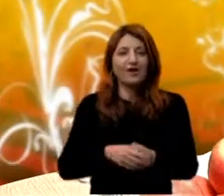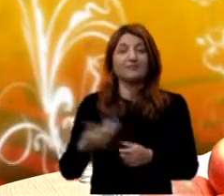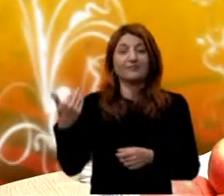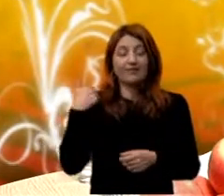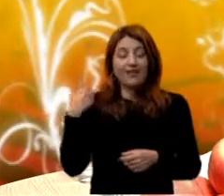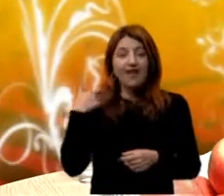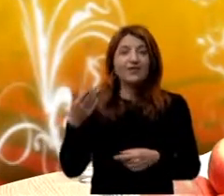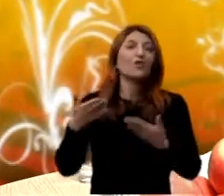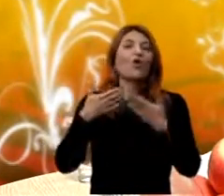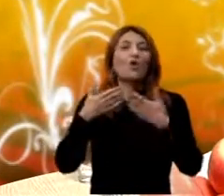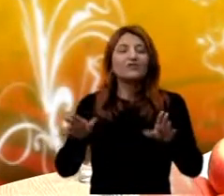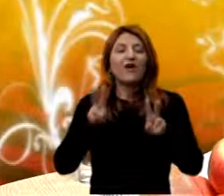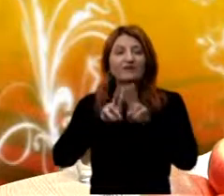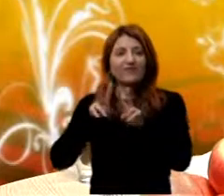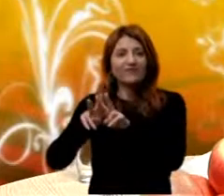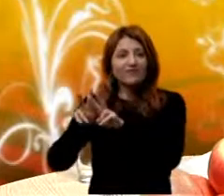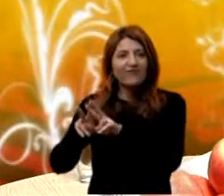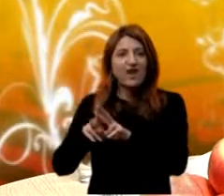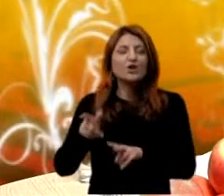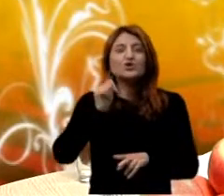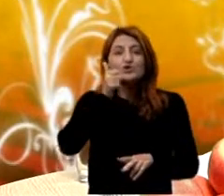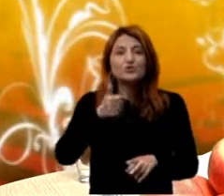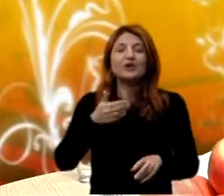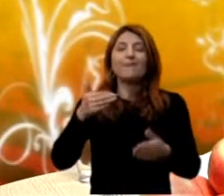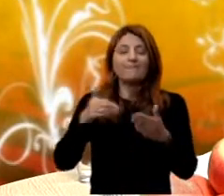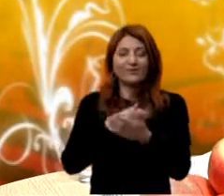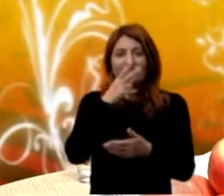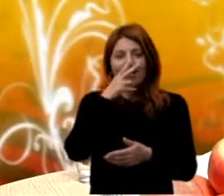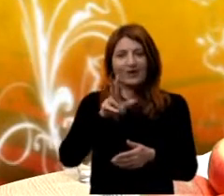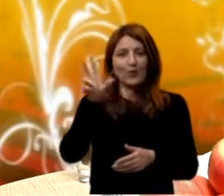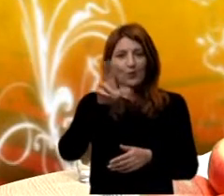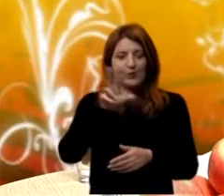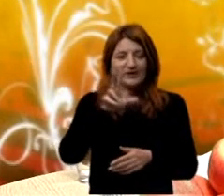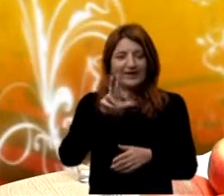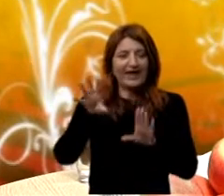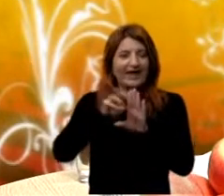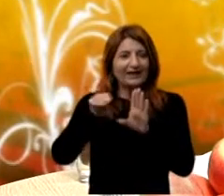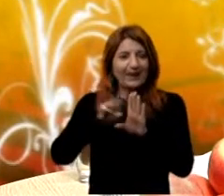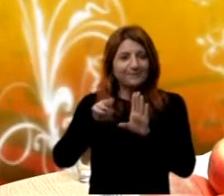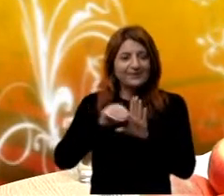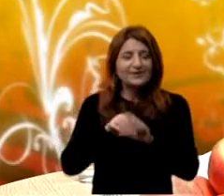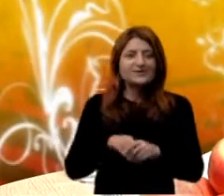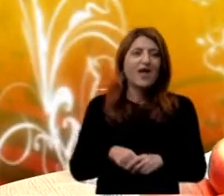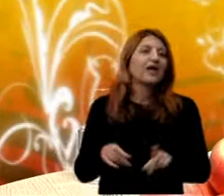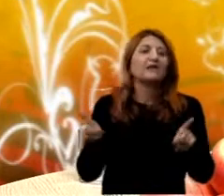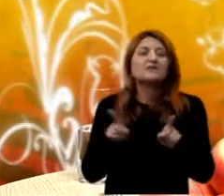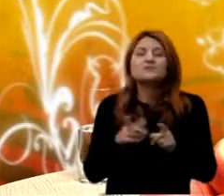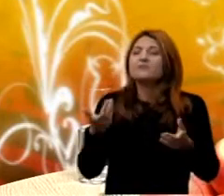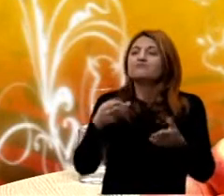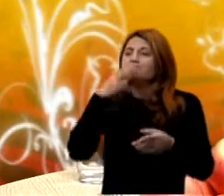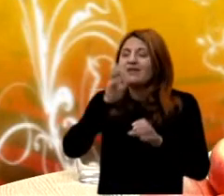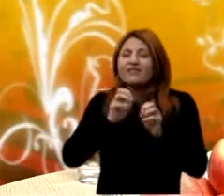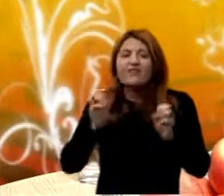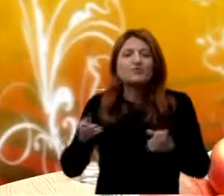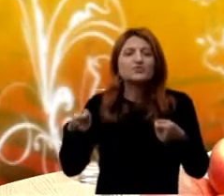nam se, otvorite naše web stranice, sutra nas gledajte u 15 sati reprizu, a isto tako sve informacije